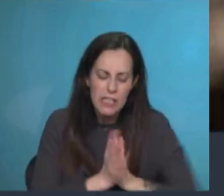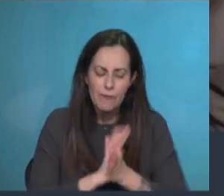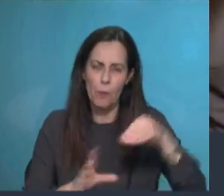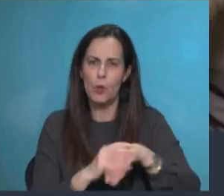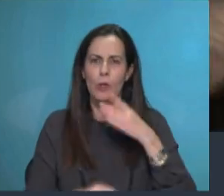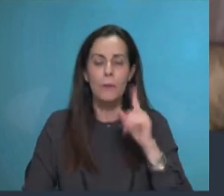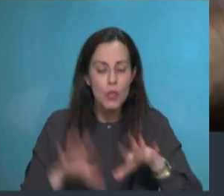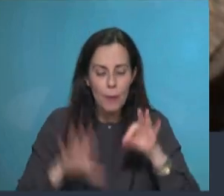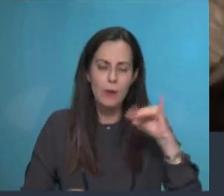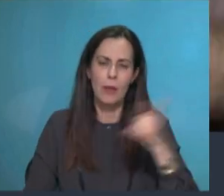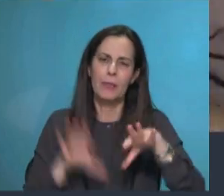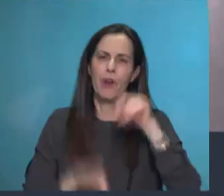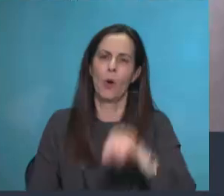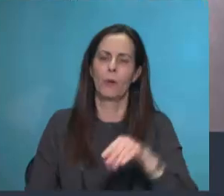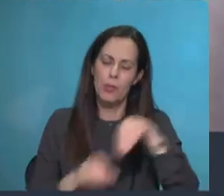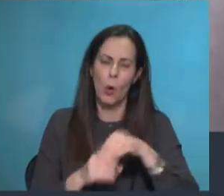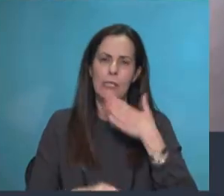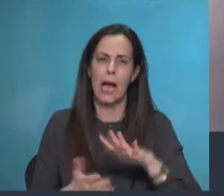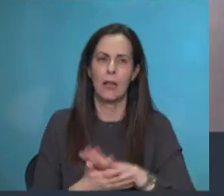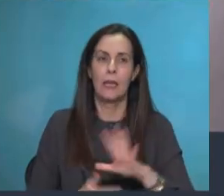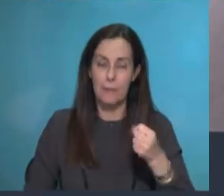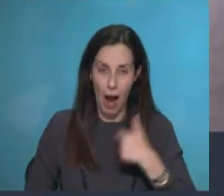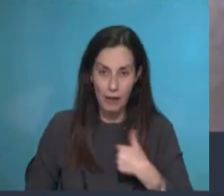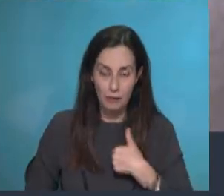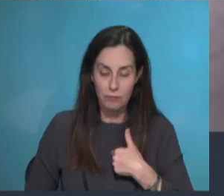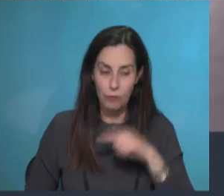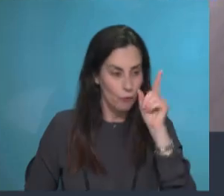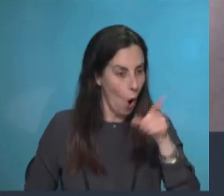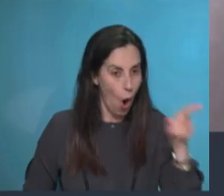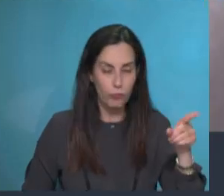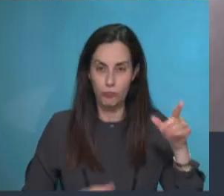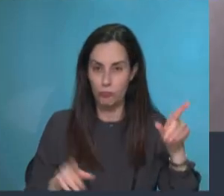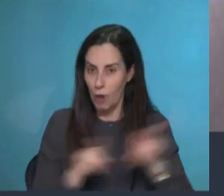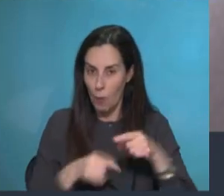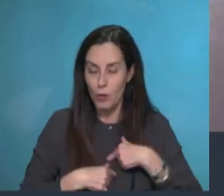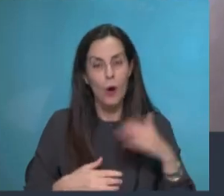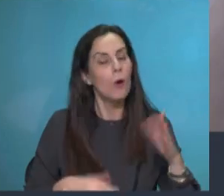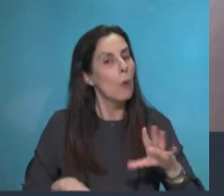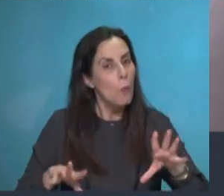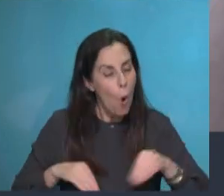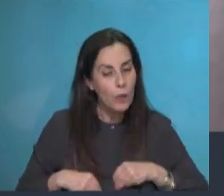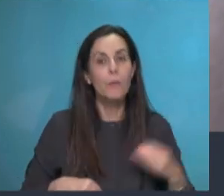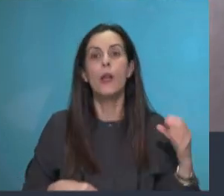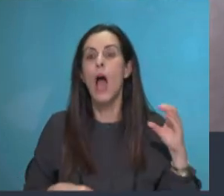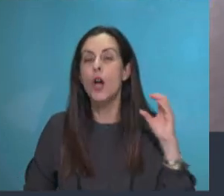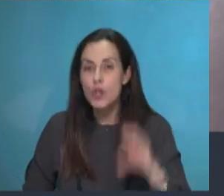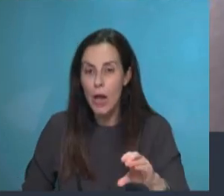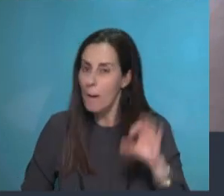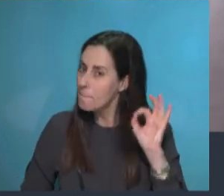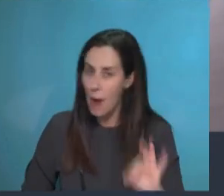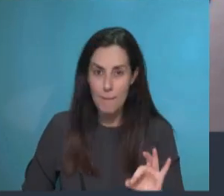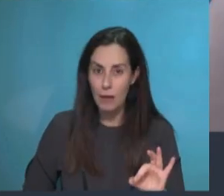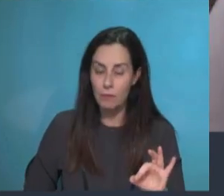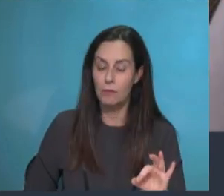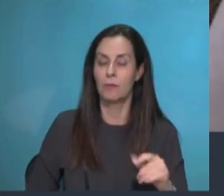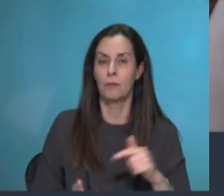מי שיבחר תמיד יבחר מתוך הארץ. אם אני ואחרים כמותי מוכנים לעשות את ההשקעה המינימלית, באמת מינימלית,